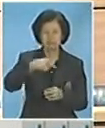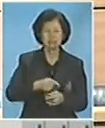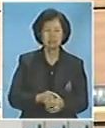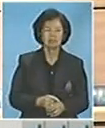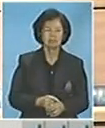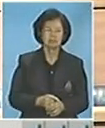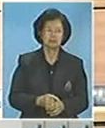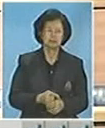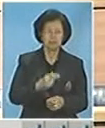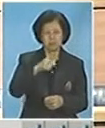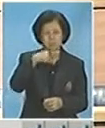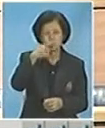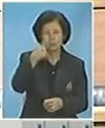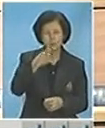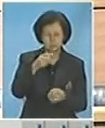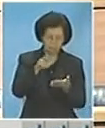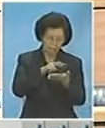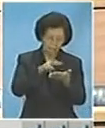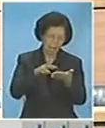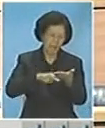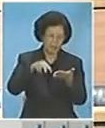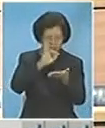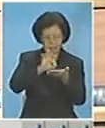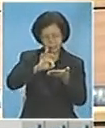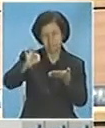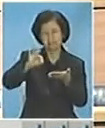ยไม่ว่าจะเป็นการพูดการอ่านการเขียน